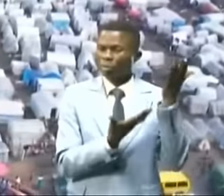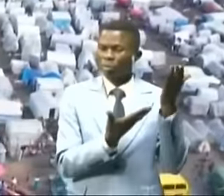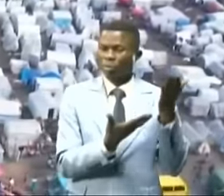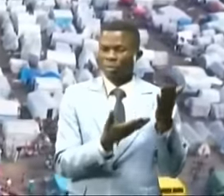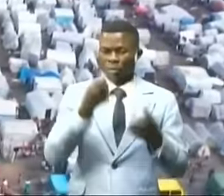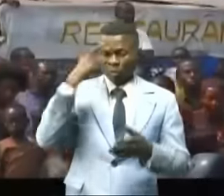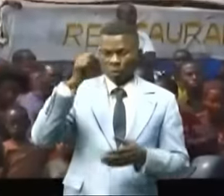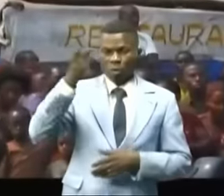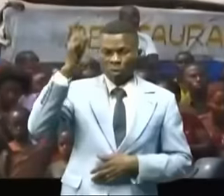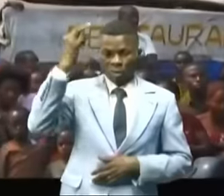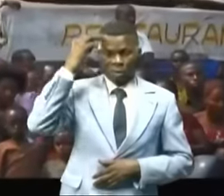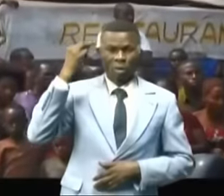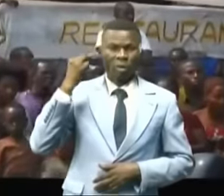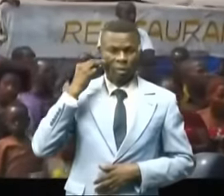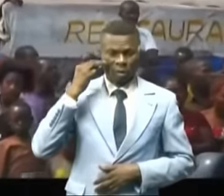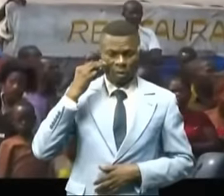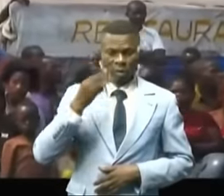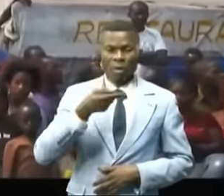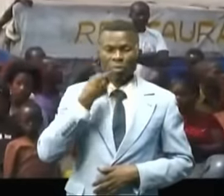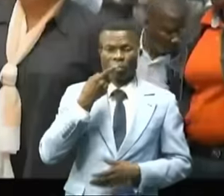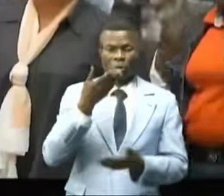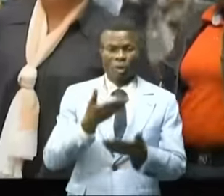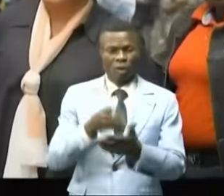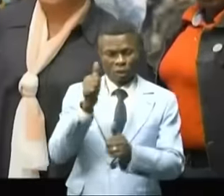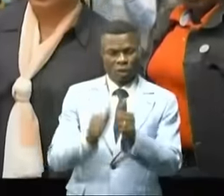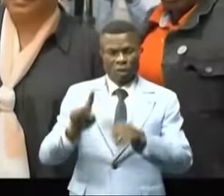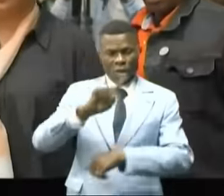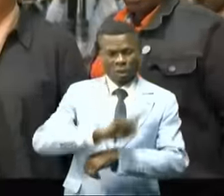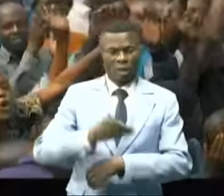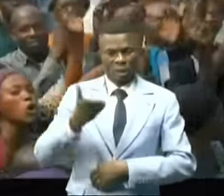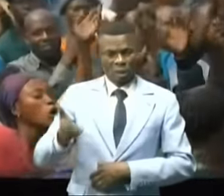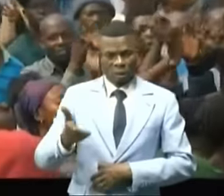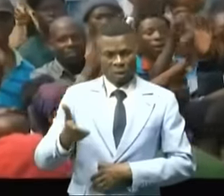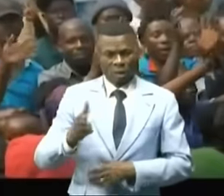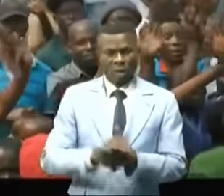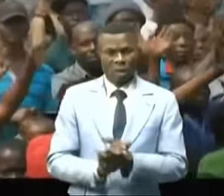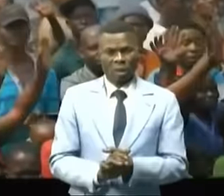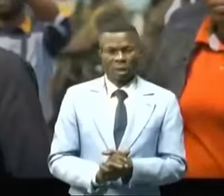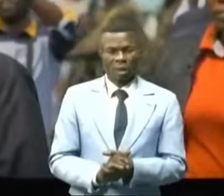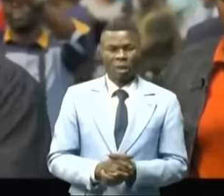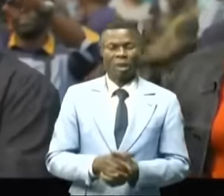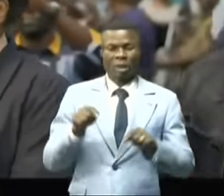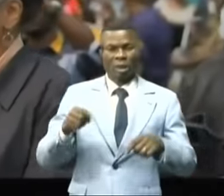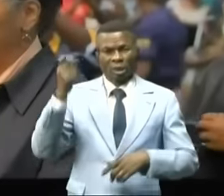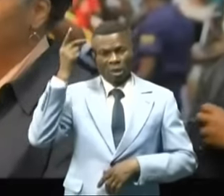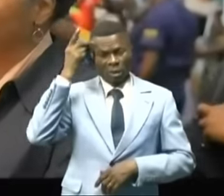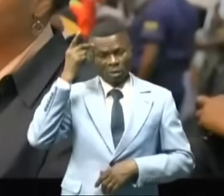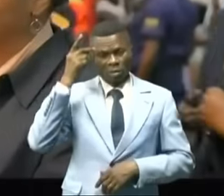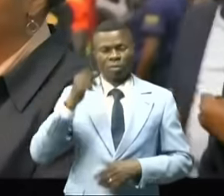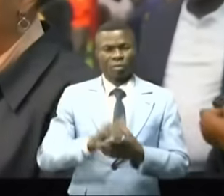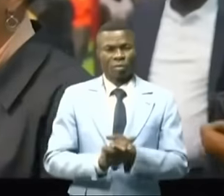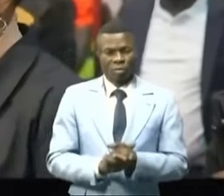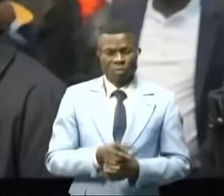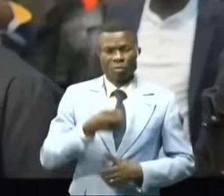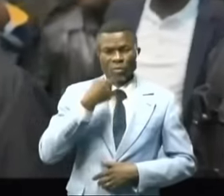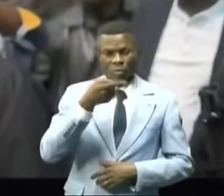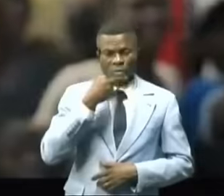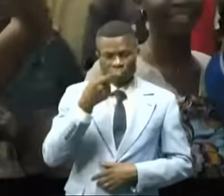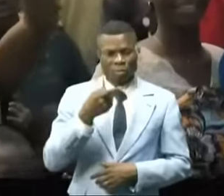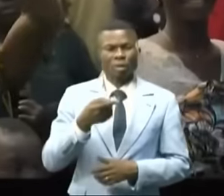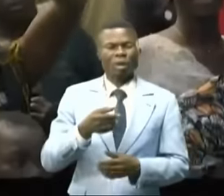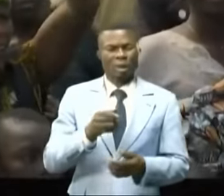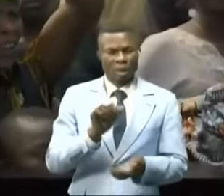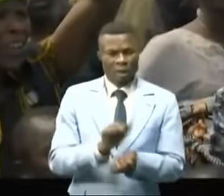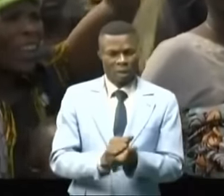du gouvernement. Pour avoir partagé leur quotidien pour sa première sortie en dehors de Kinshasa, Judith Suminwa continue à porter leur cause